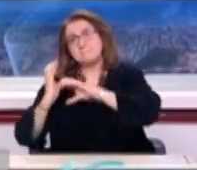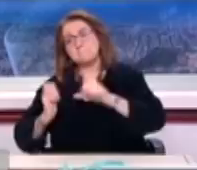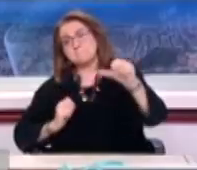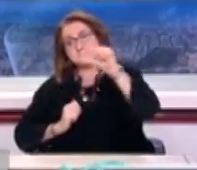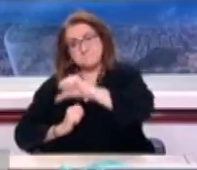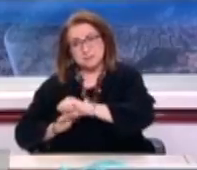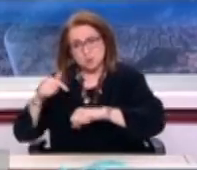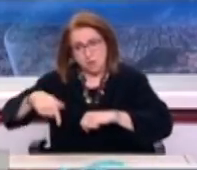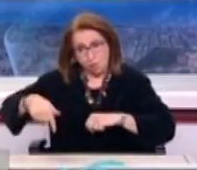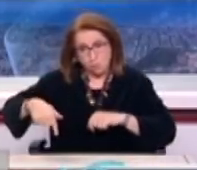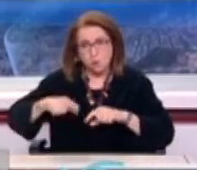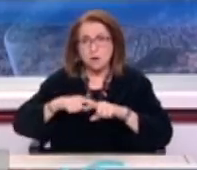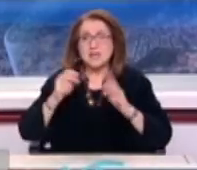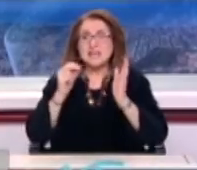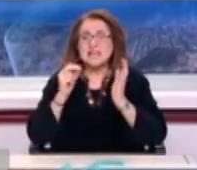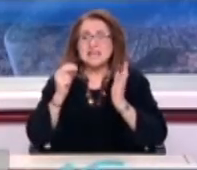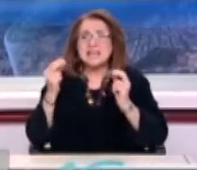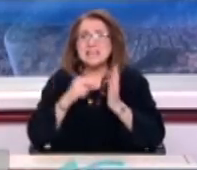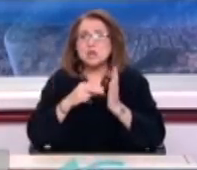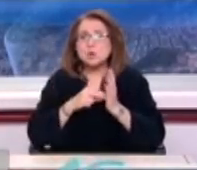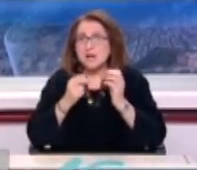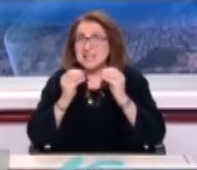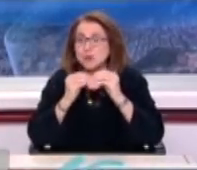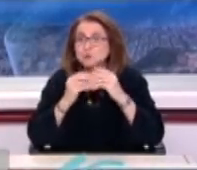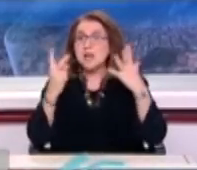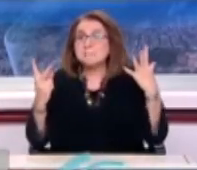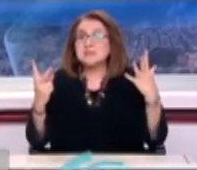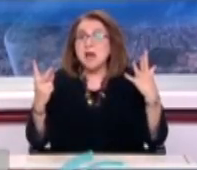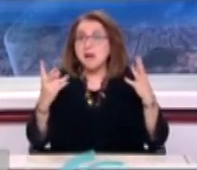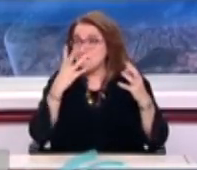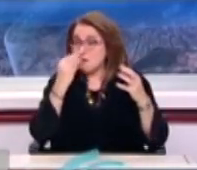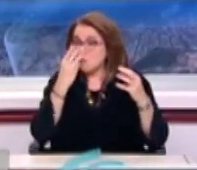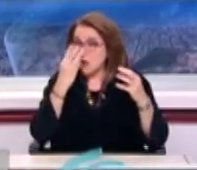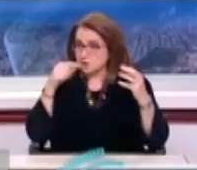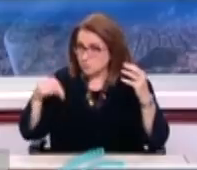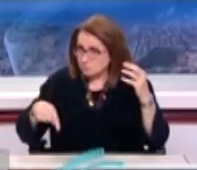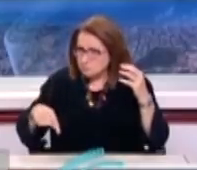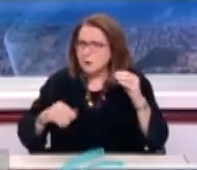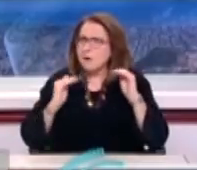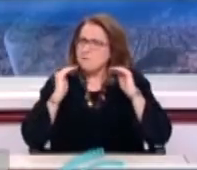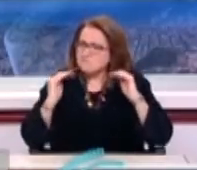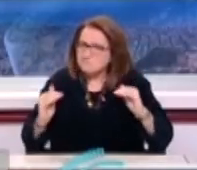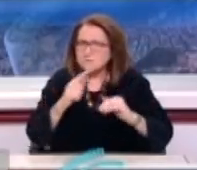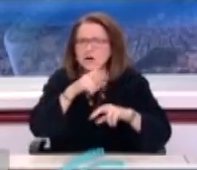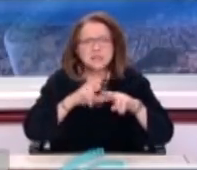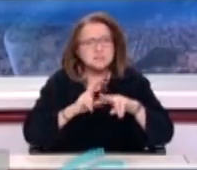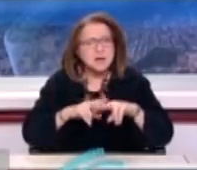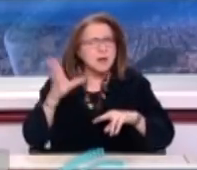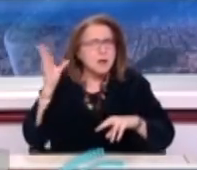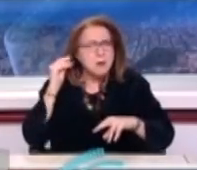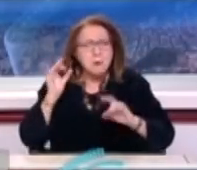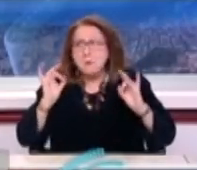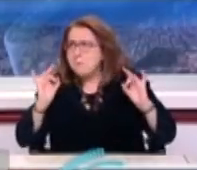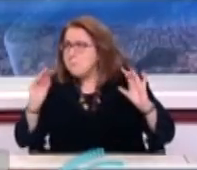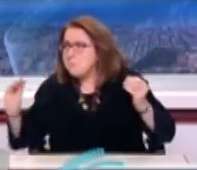27 Φεβρουαρίου του 2020, όταν το Ισραήλ, όπως σας είπα, δεν ήταν στον ορισμό κρούσματος της Ευρώπης.